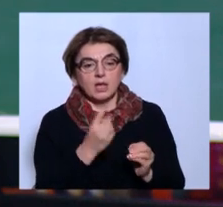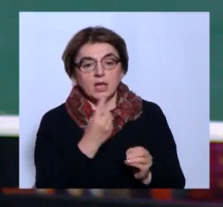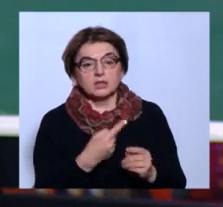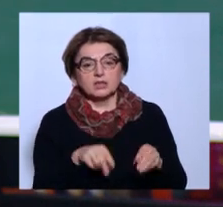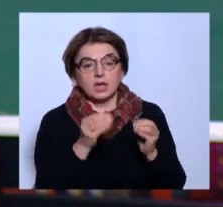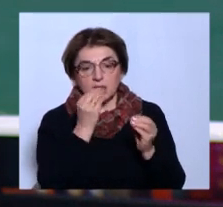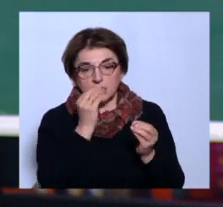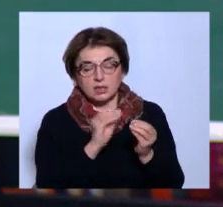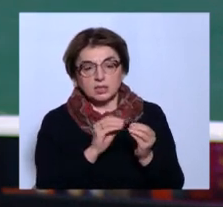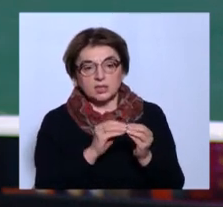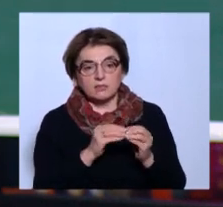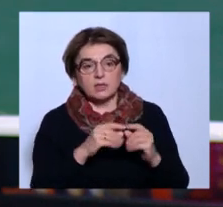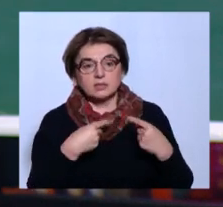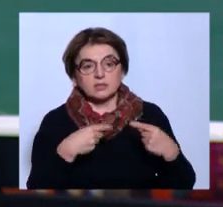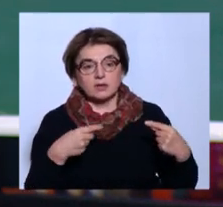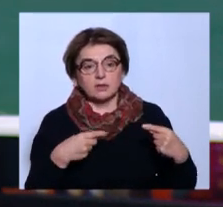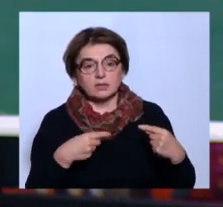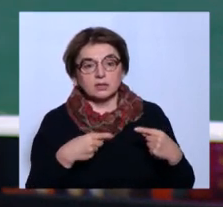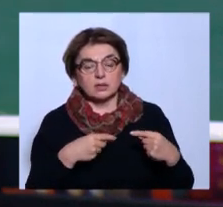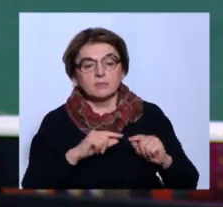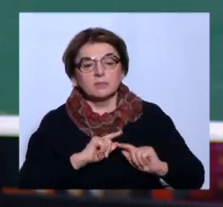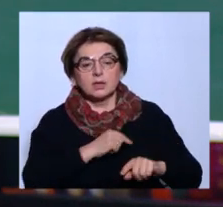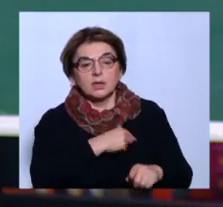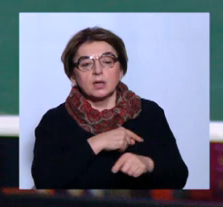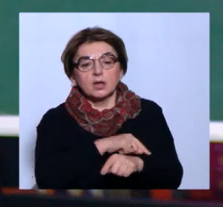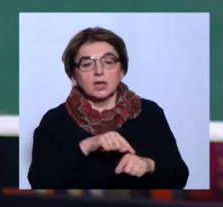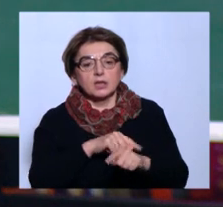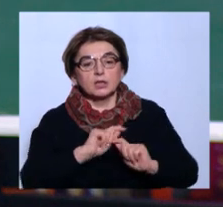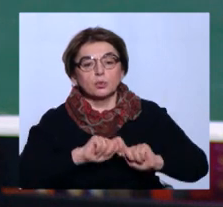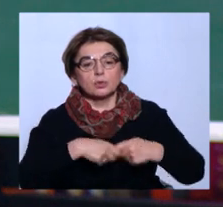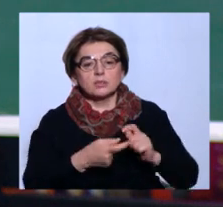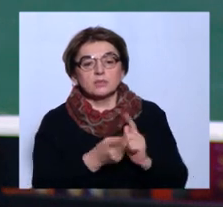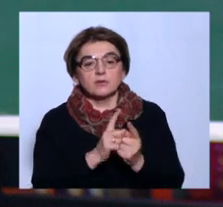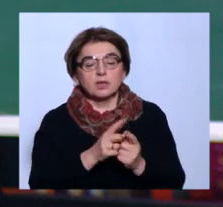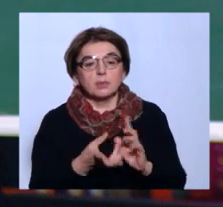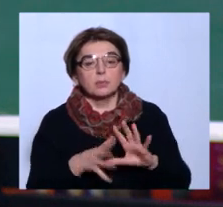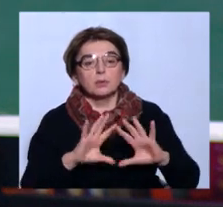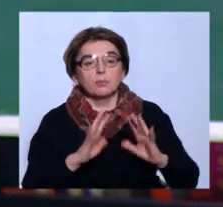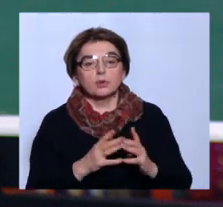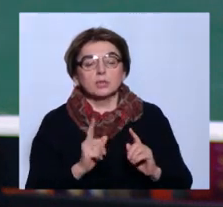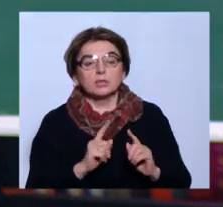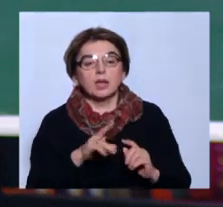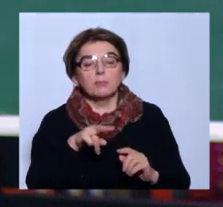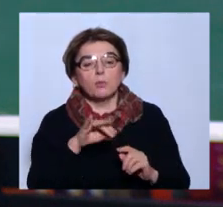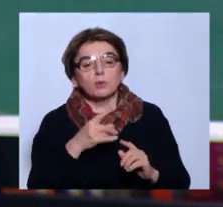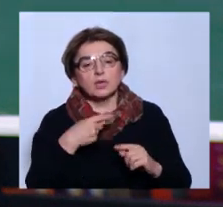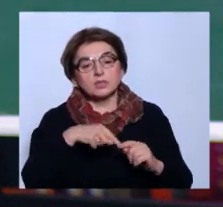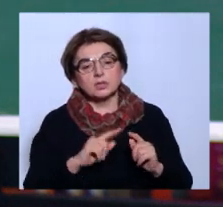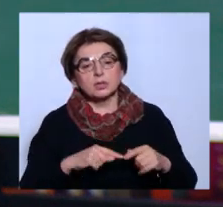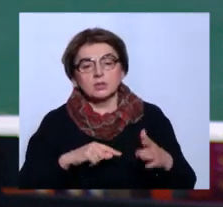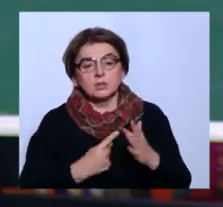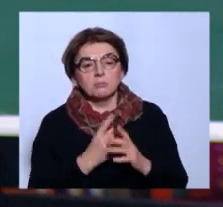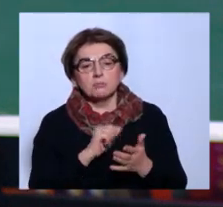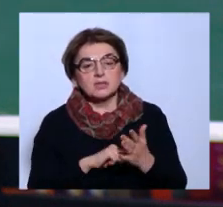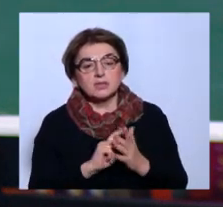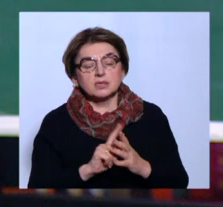იგივე მუტაციები და გენეტიკური ცვლილებები მოხდეს. მაინც რა იწვევს პოპულაციაში ცვლილებების წარმოქმნას?